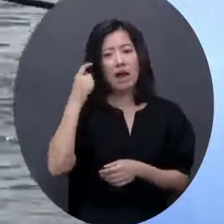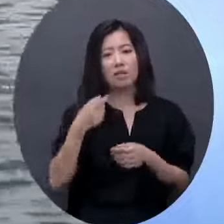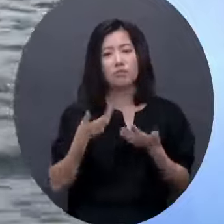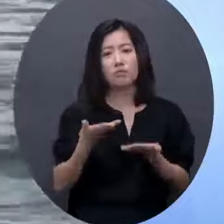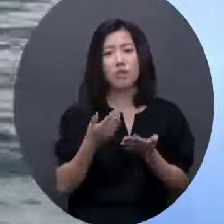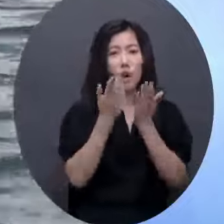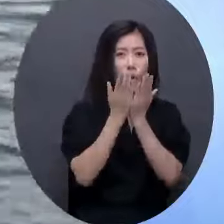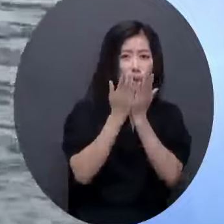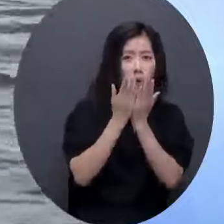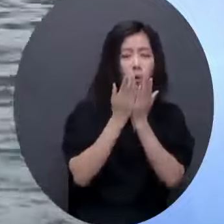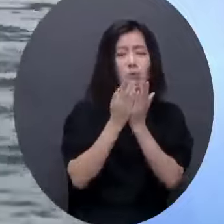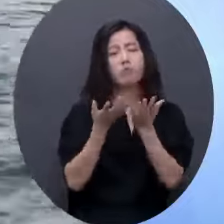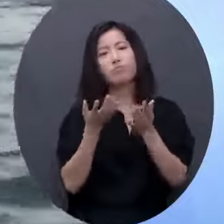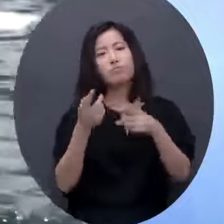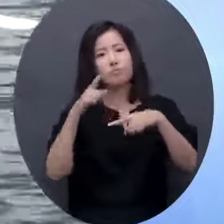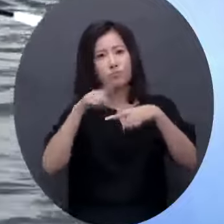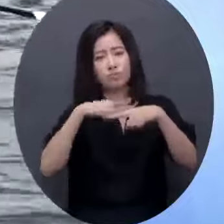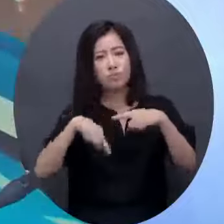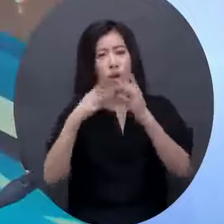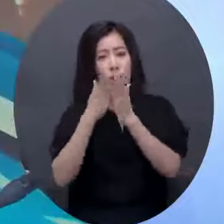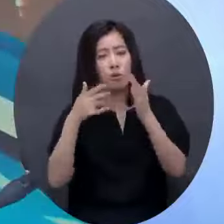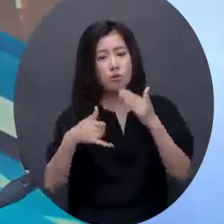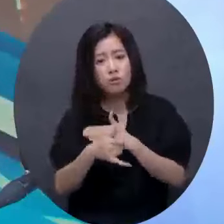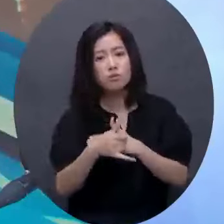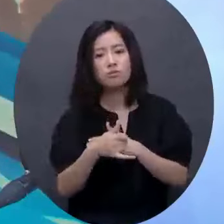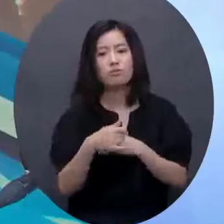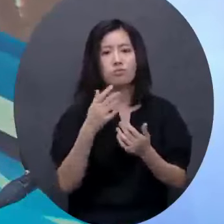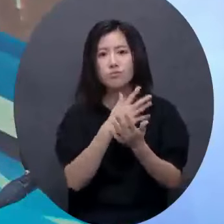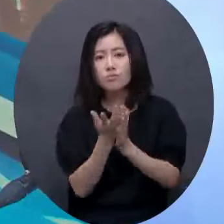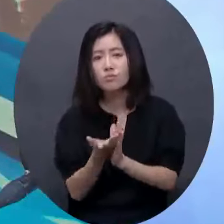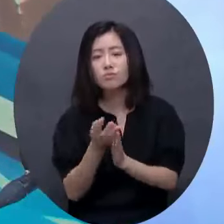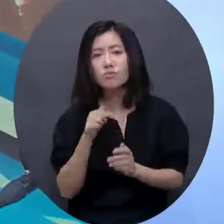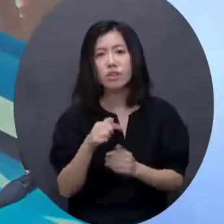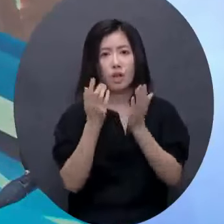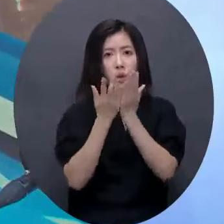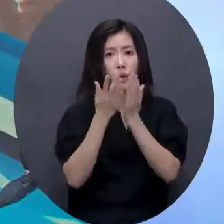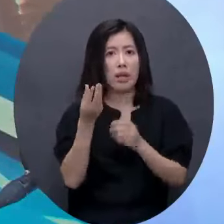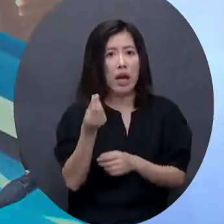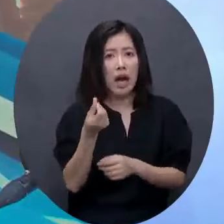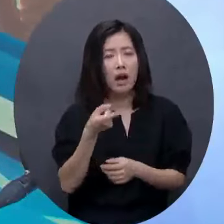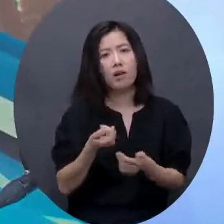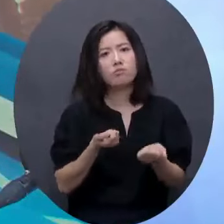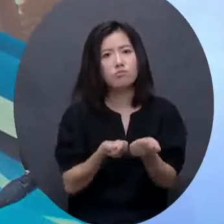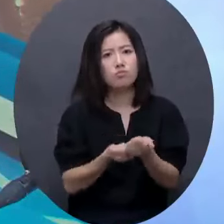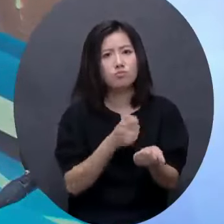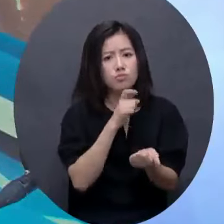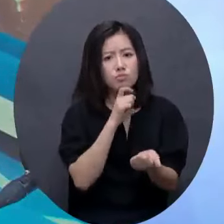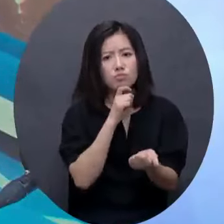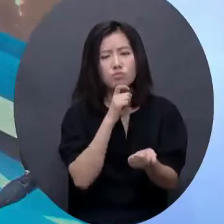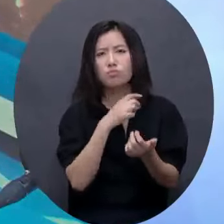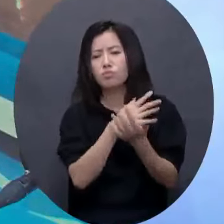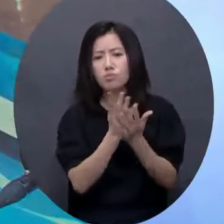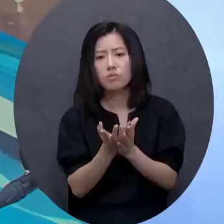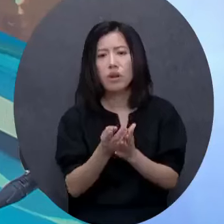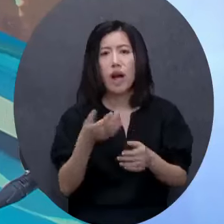譬如去讀書啊，佢哋入去大學啊，或者各樣嘢，佢哋可以我哋會支持佢學費啊，或者各方面